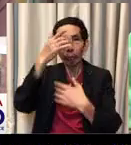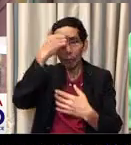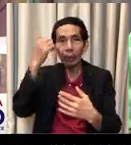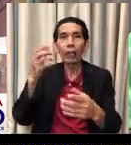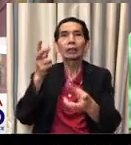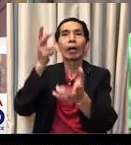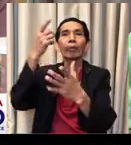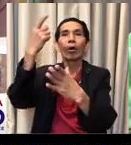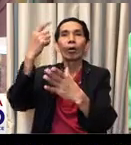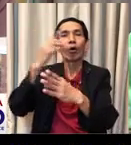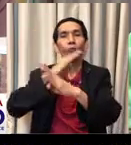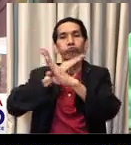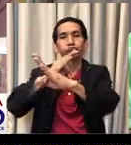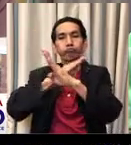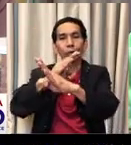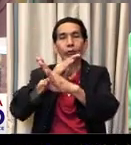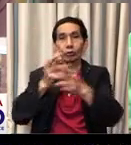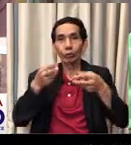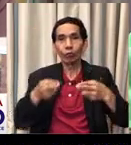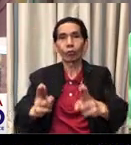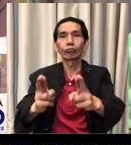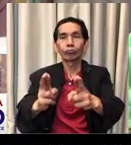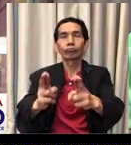daming obstruction sa kalye.